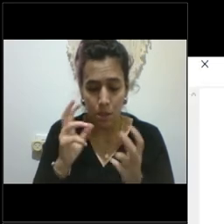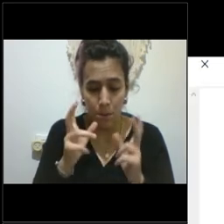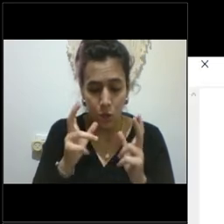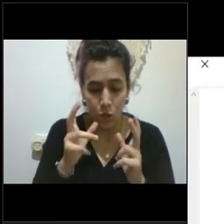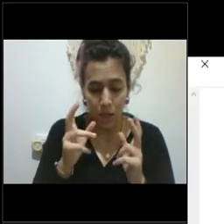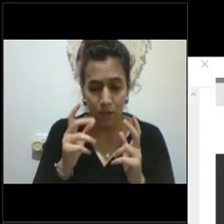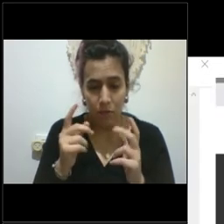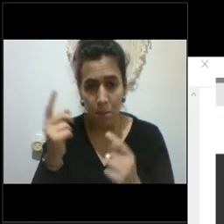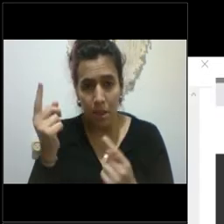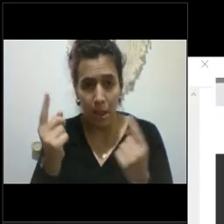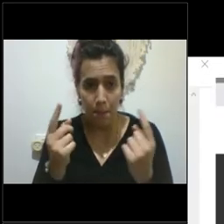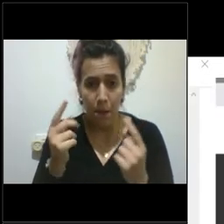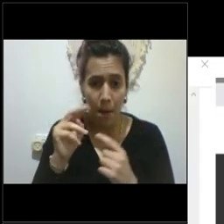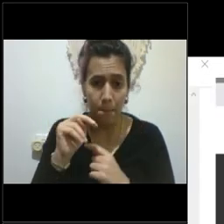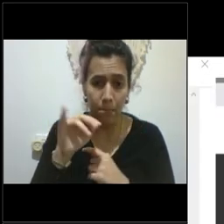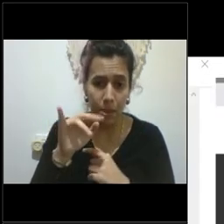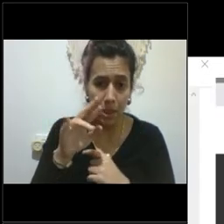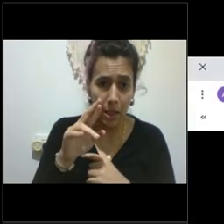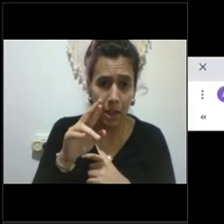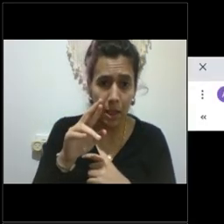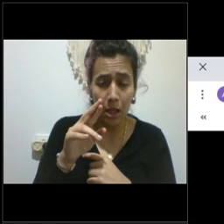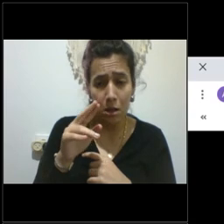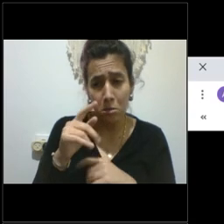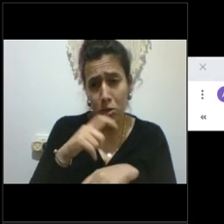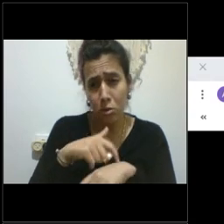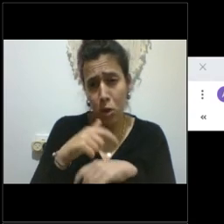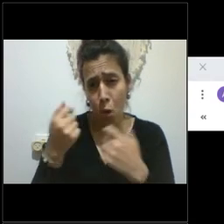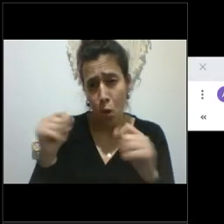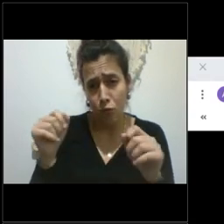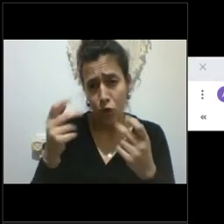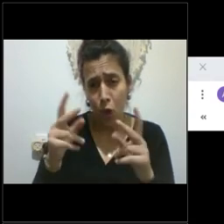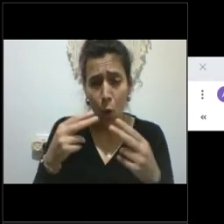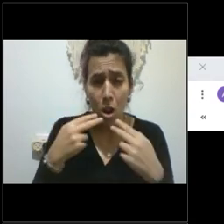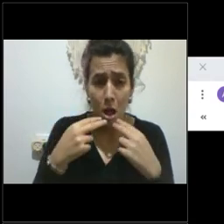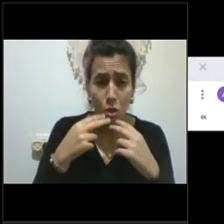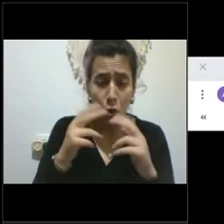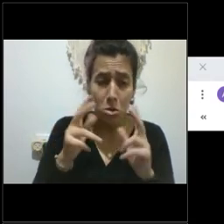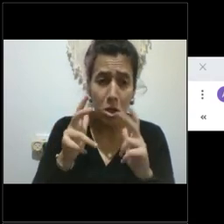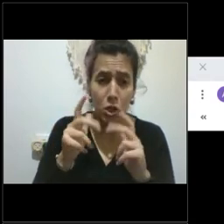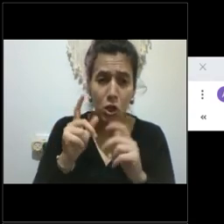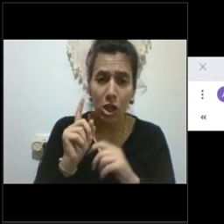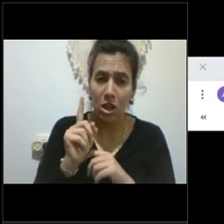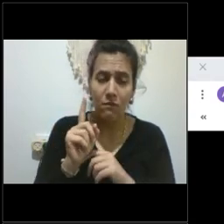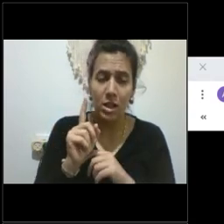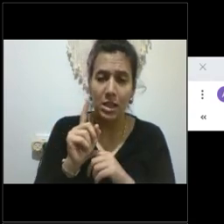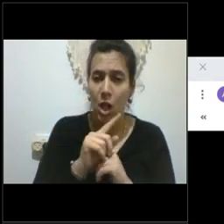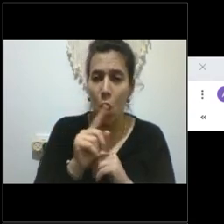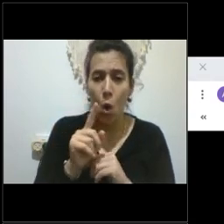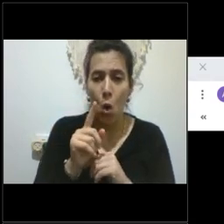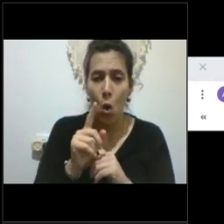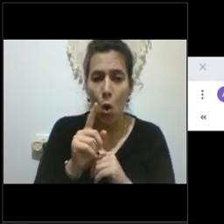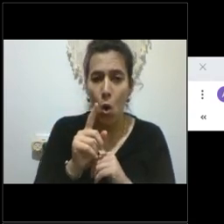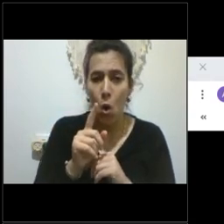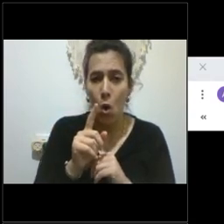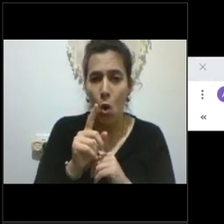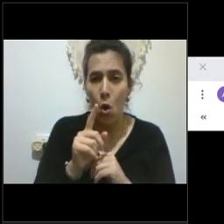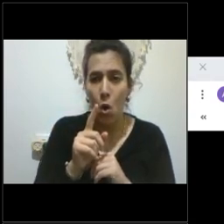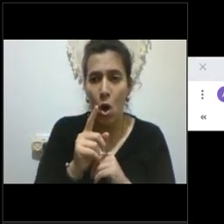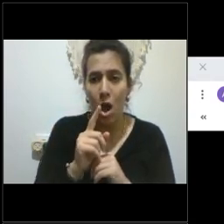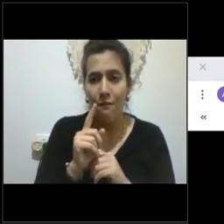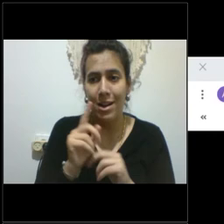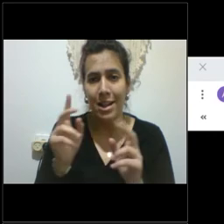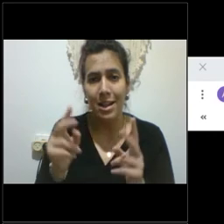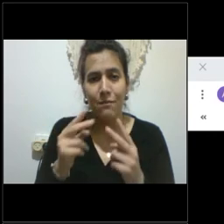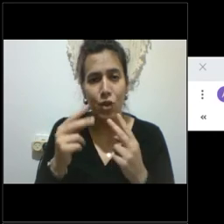המנטור יוכל בזמנו החופשי לענות לשאלות מהצ'אט, אבל הוא לא יוכל להביא את השאלות ולדון עם